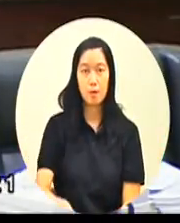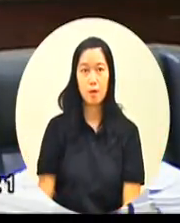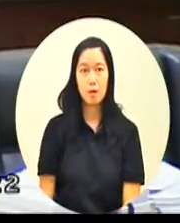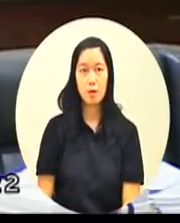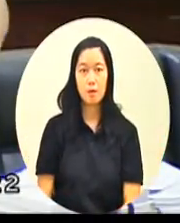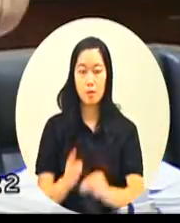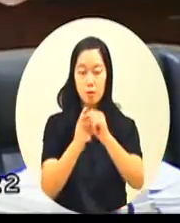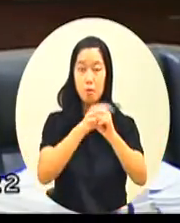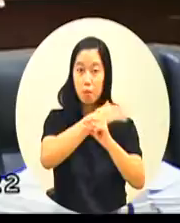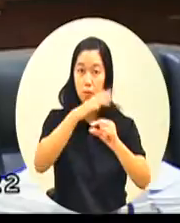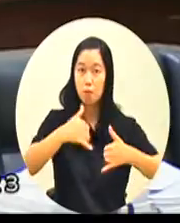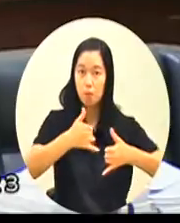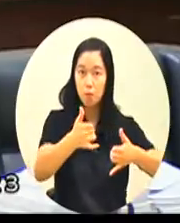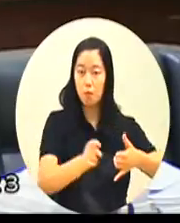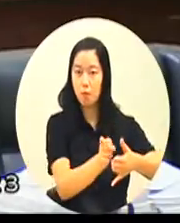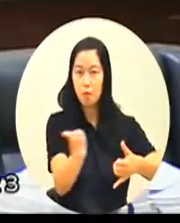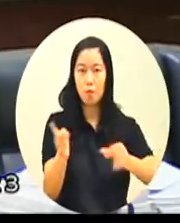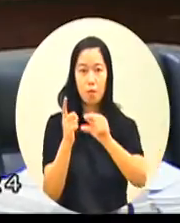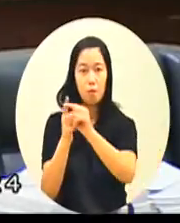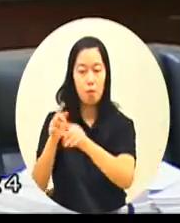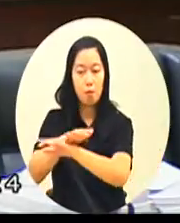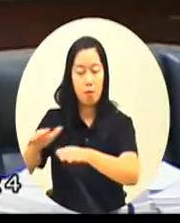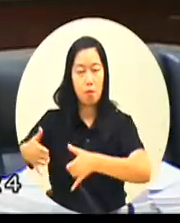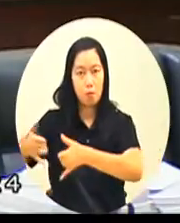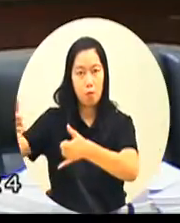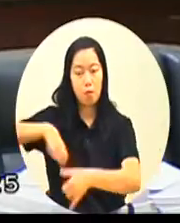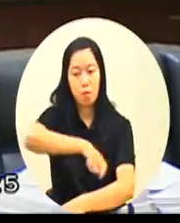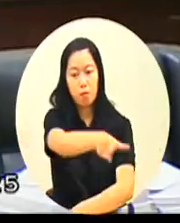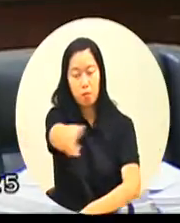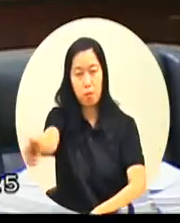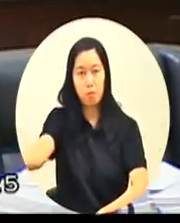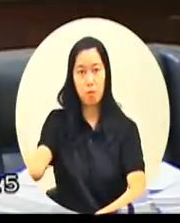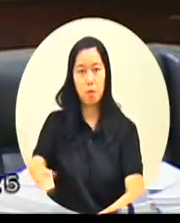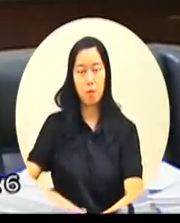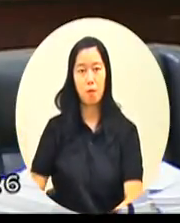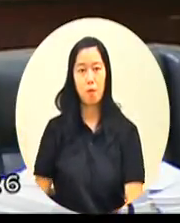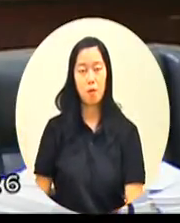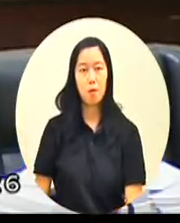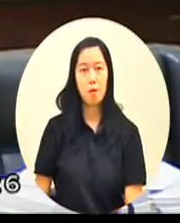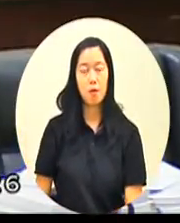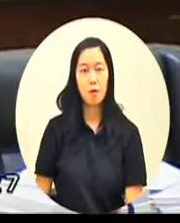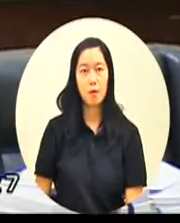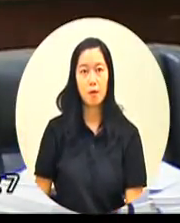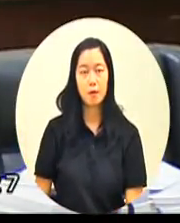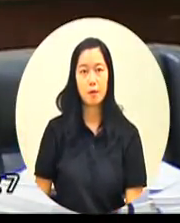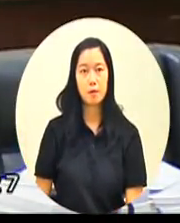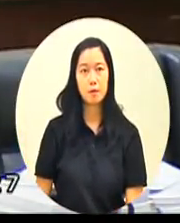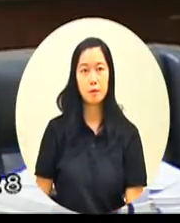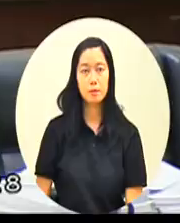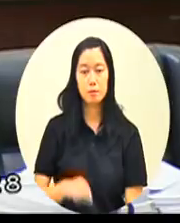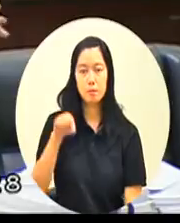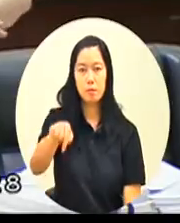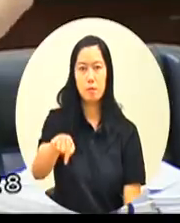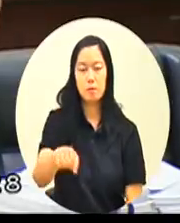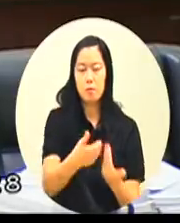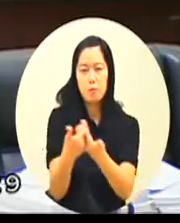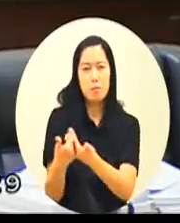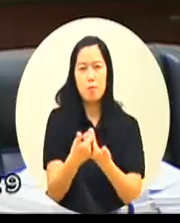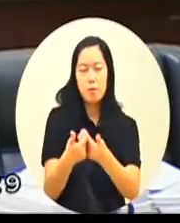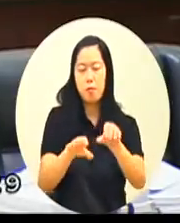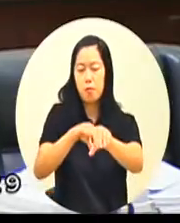中山路再往中安路这个地方整个往左转，所以这个地方其实就是一个很大打劫的一个地